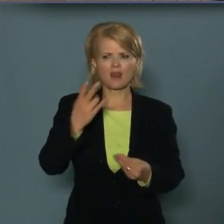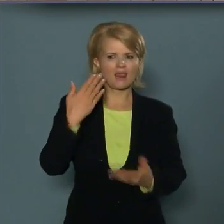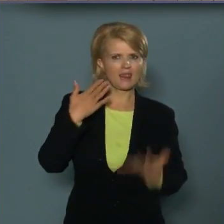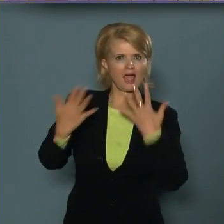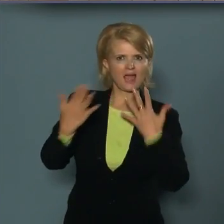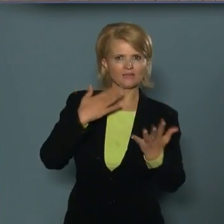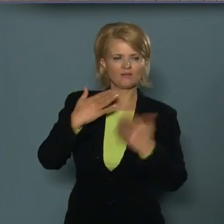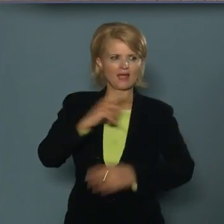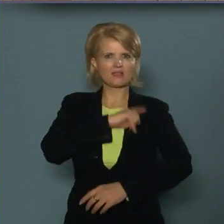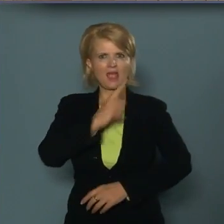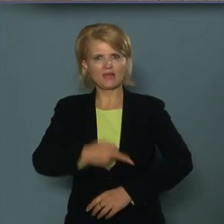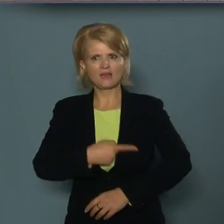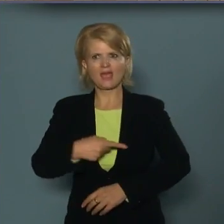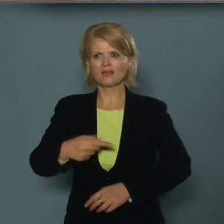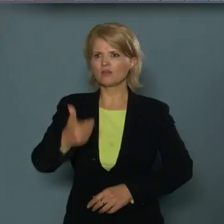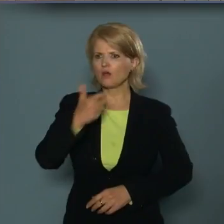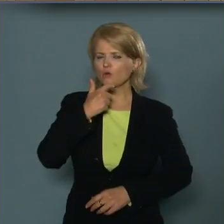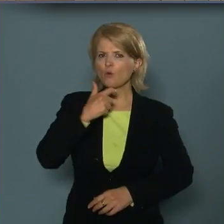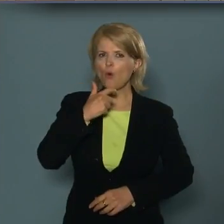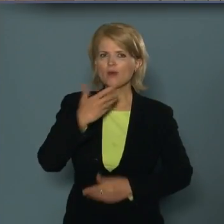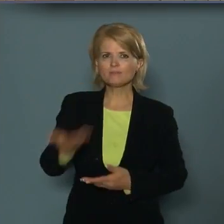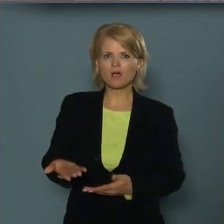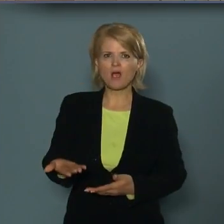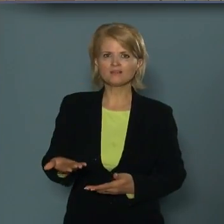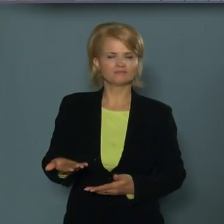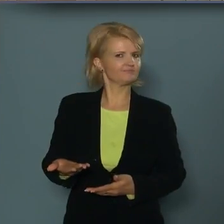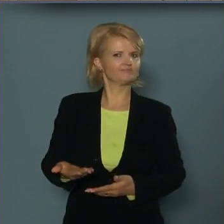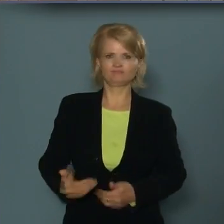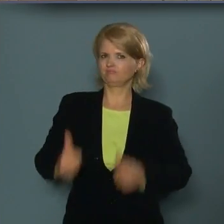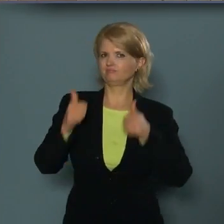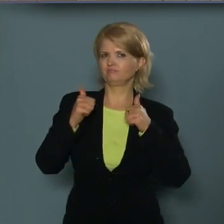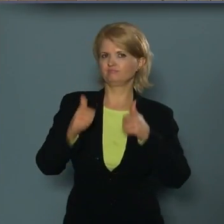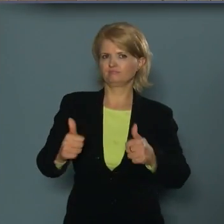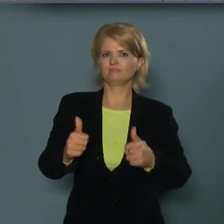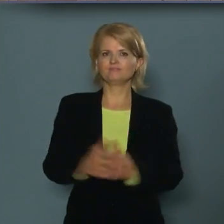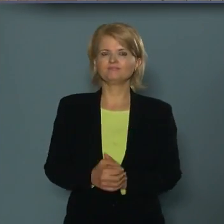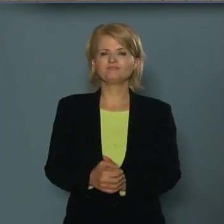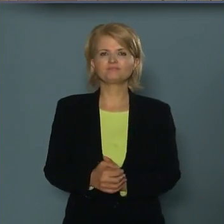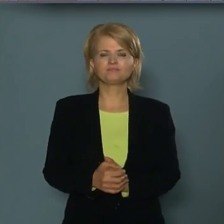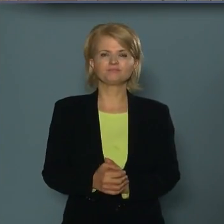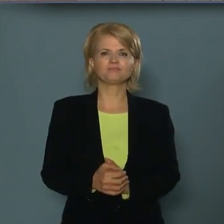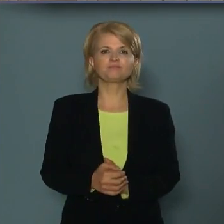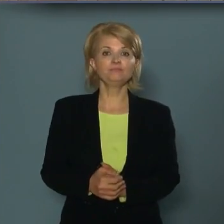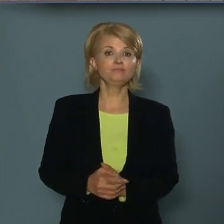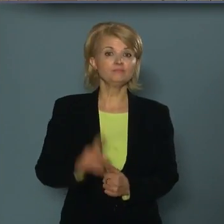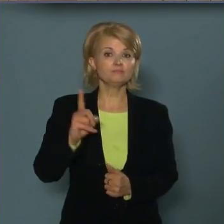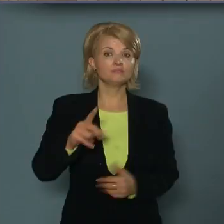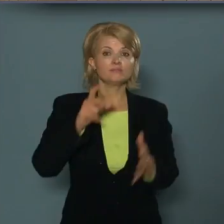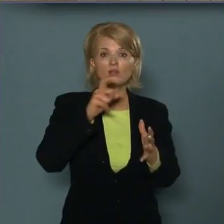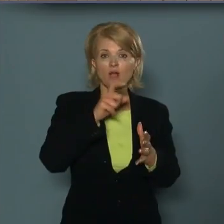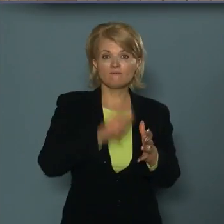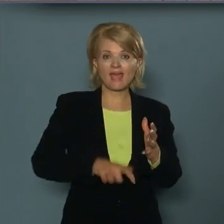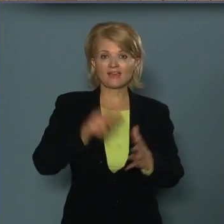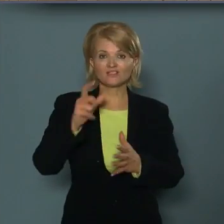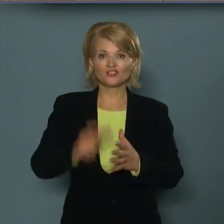látvány és ennyi energia ilyen korban még elképzelhető, ez nagyon-nagyon biztató. Úgyhogy, de a